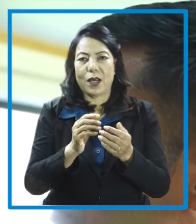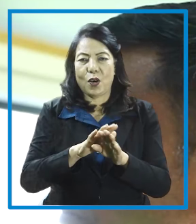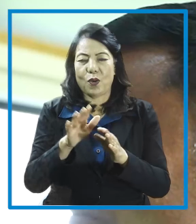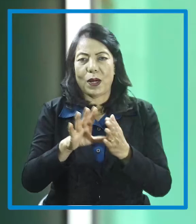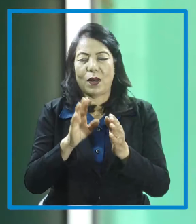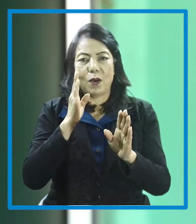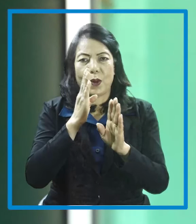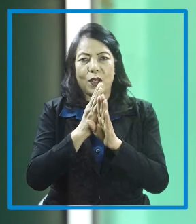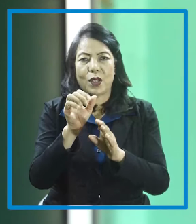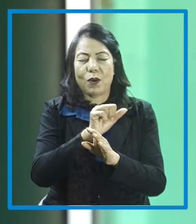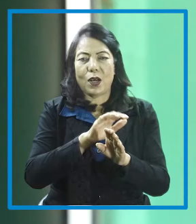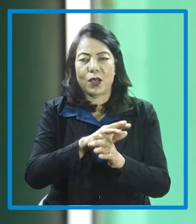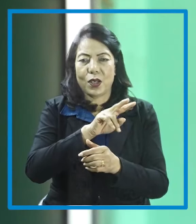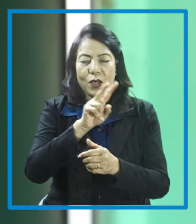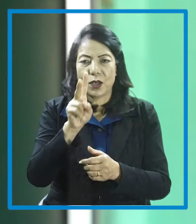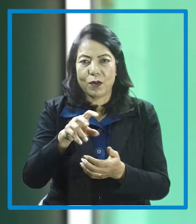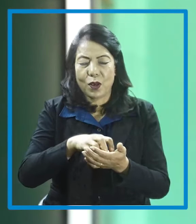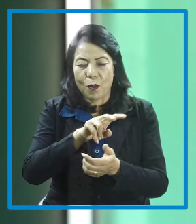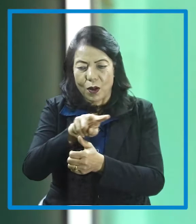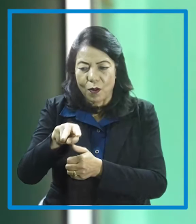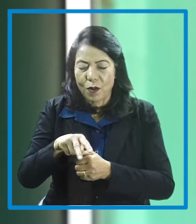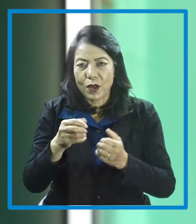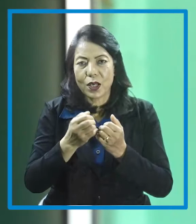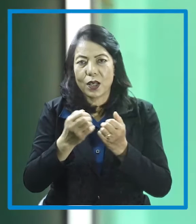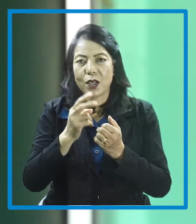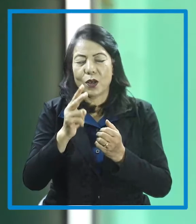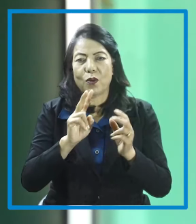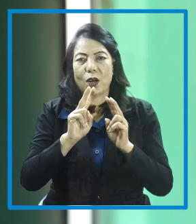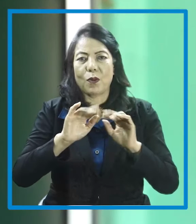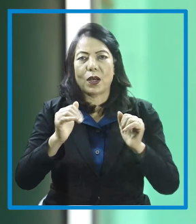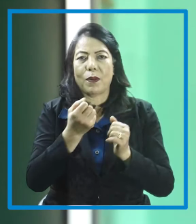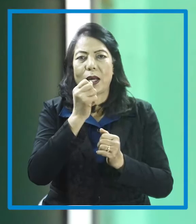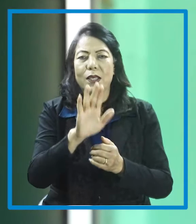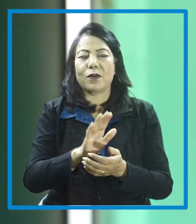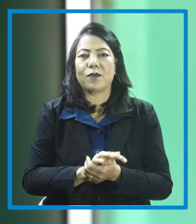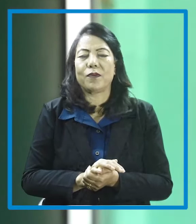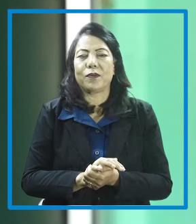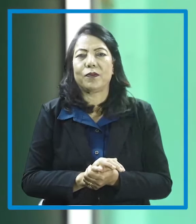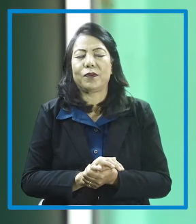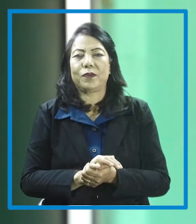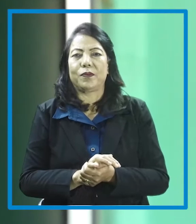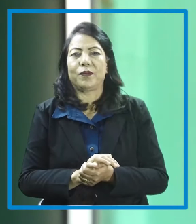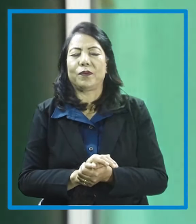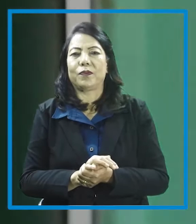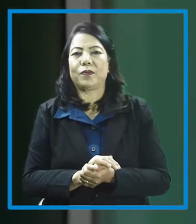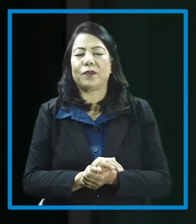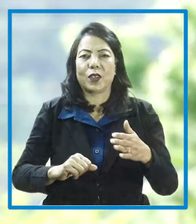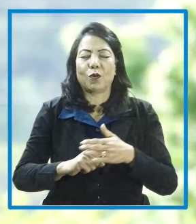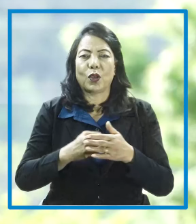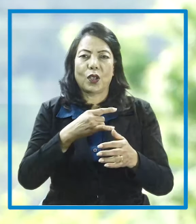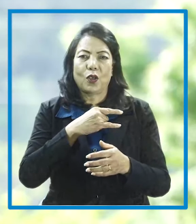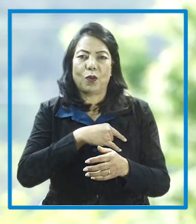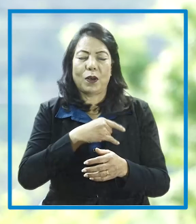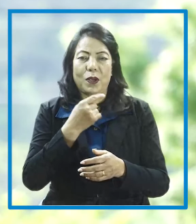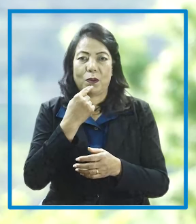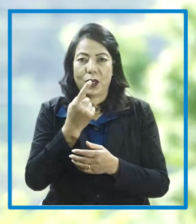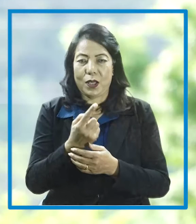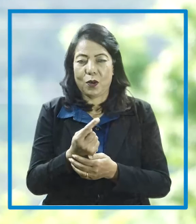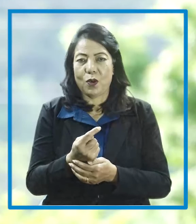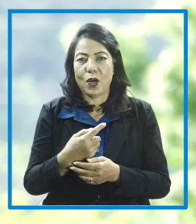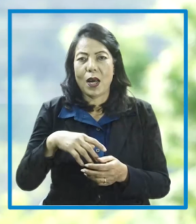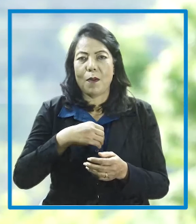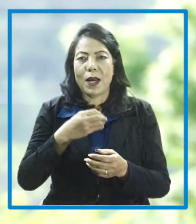हामीले चाहिँ विभिन्न चाहिँ डाटाहरूबाट उहाँहरूसँग प्रत्यक्ष रूपमा चाहिँ फिल्डमा गएर अध्ययन गरेर ती कुराहरू चाहिँ फरक चाहिँ हामीले पाएका छौँ। मुख्य उपलब्धि